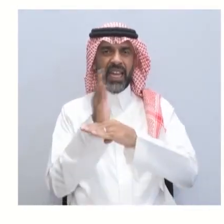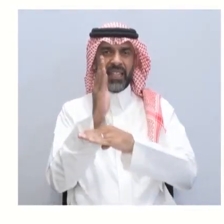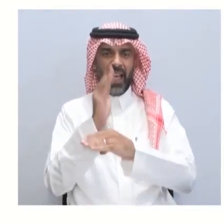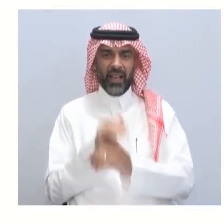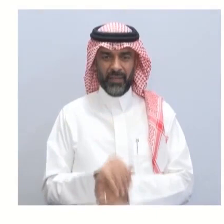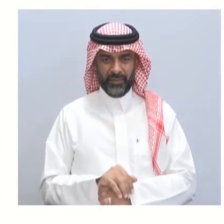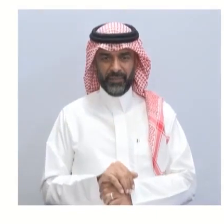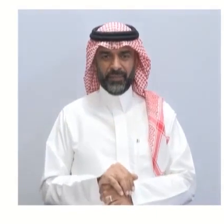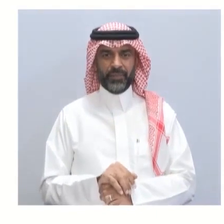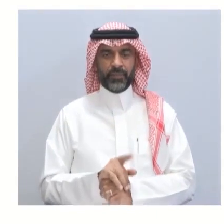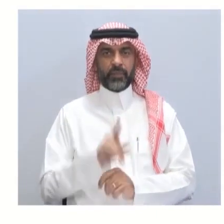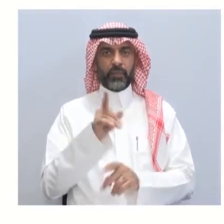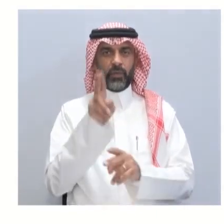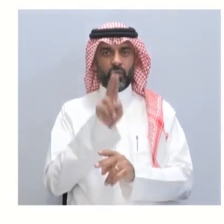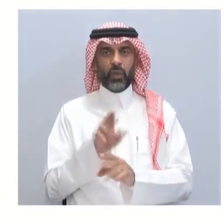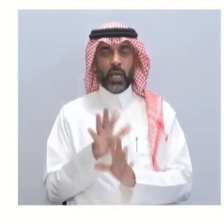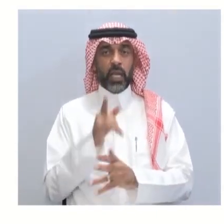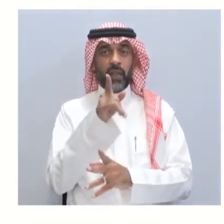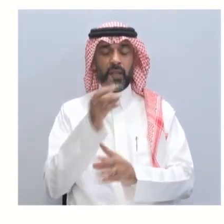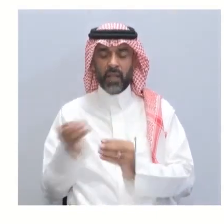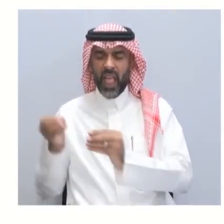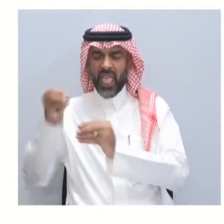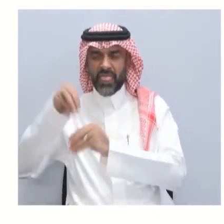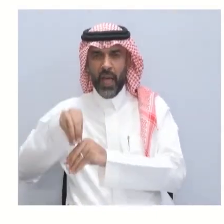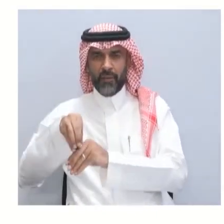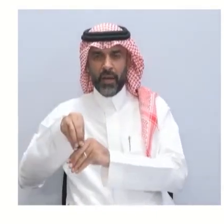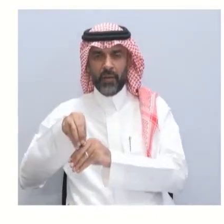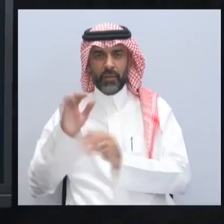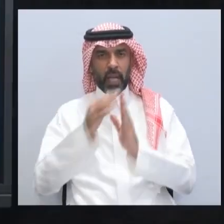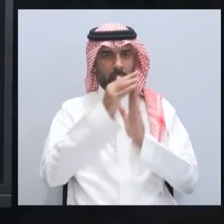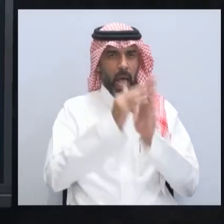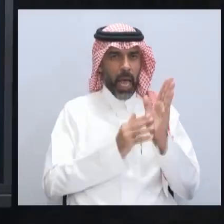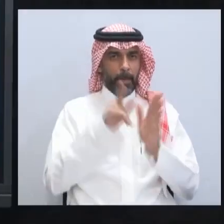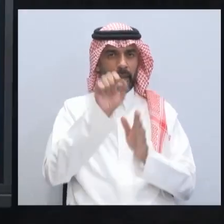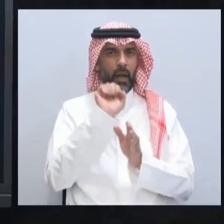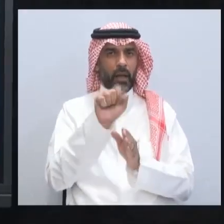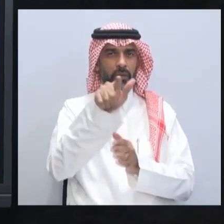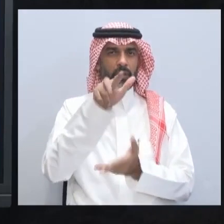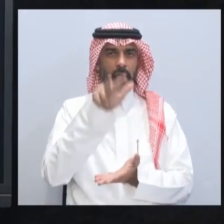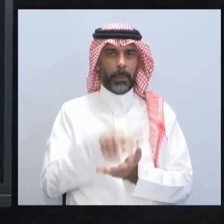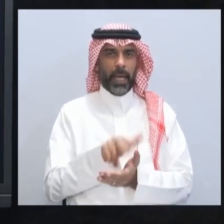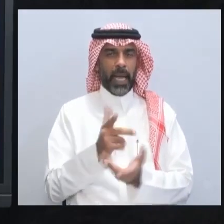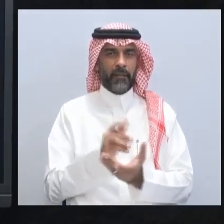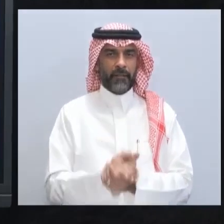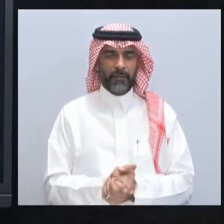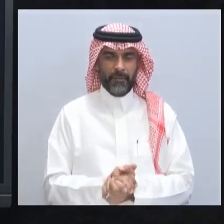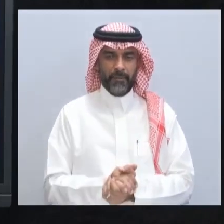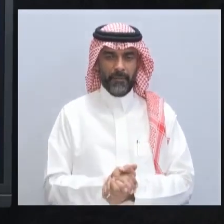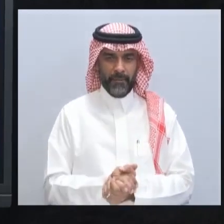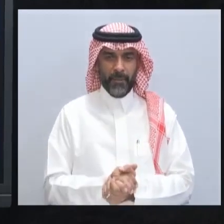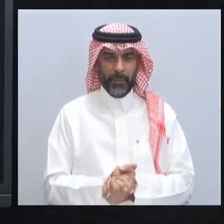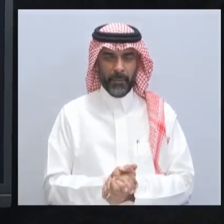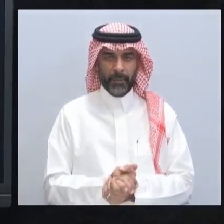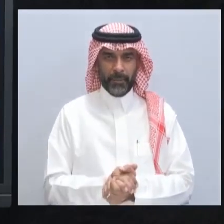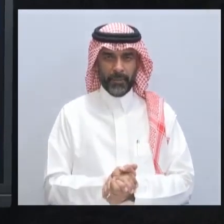للتطبيق كيف تضيف محتوى لقائمه تطبيقك عزيي الطالب كيف تضيف محتوى